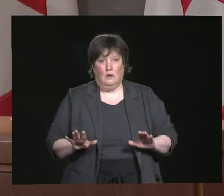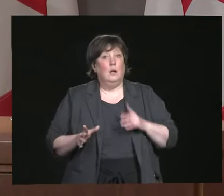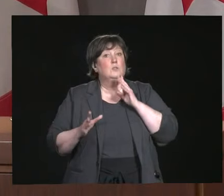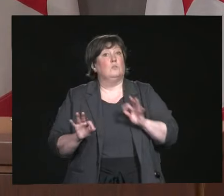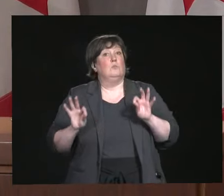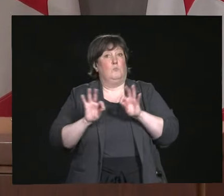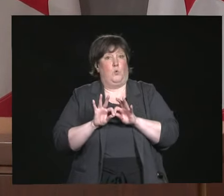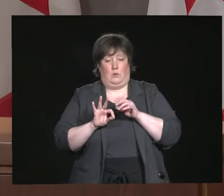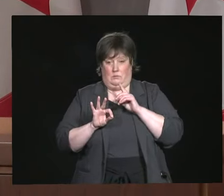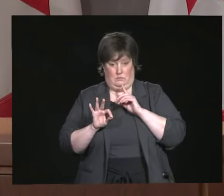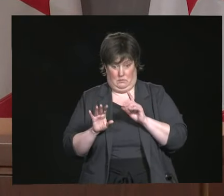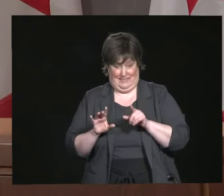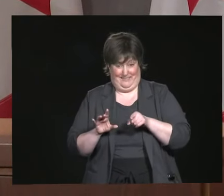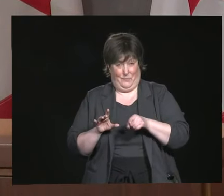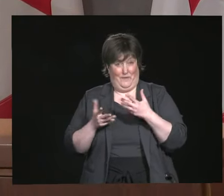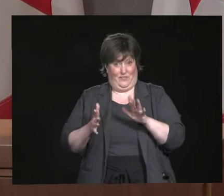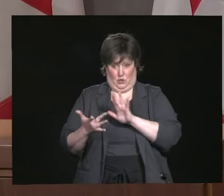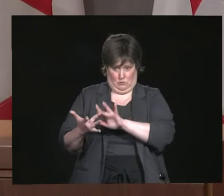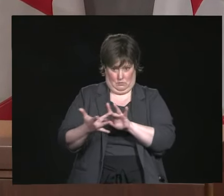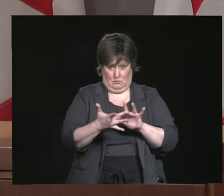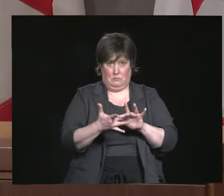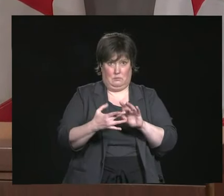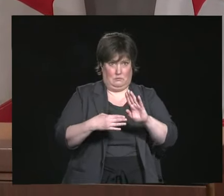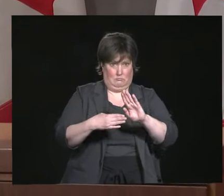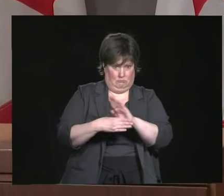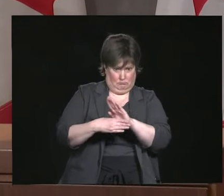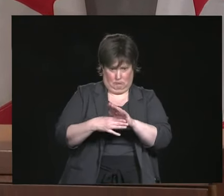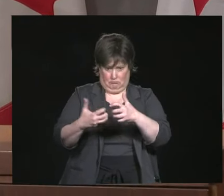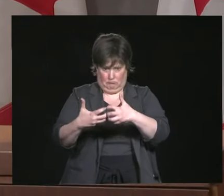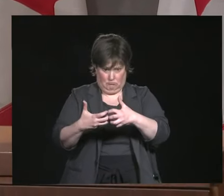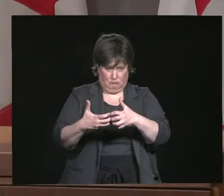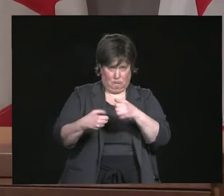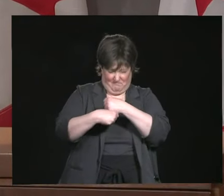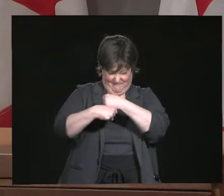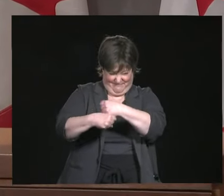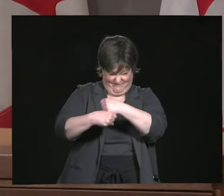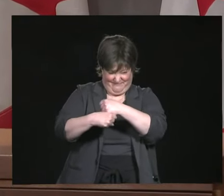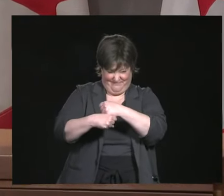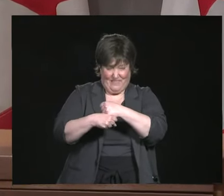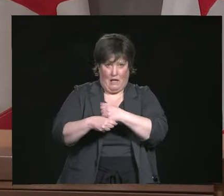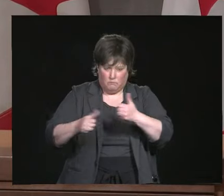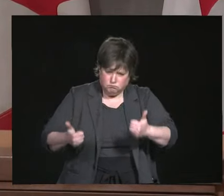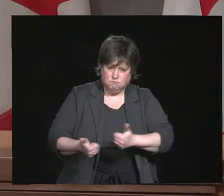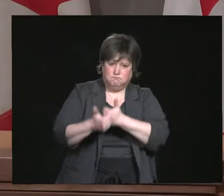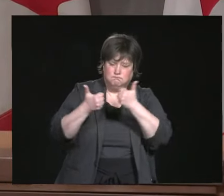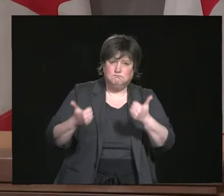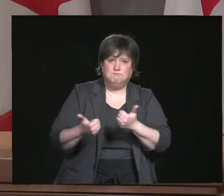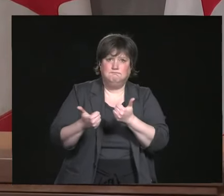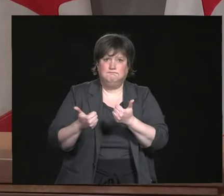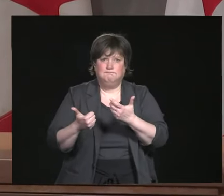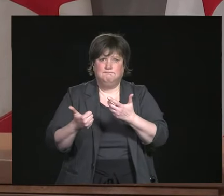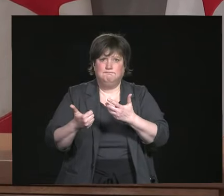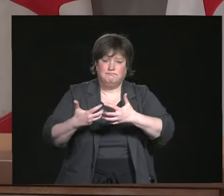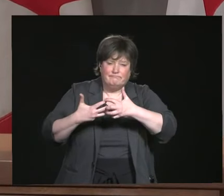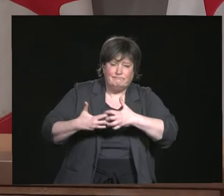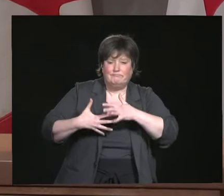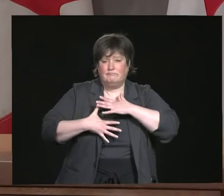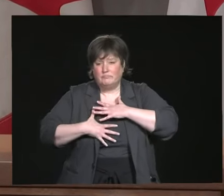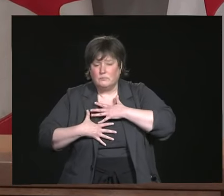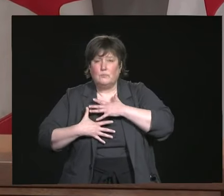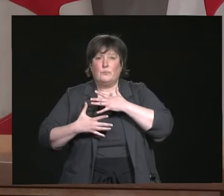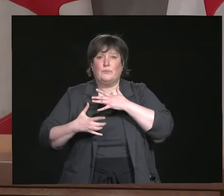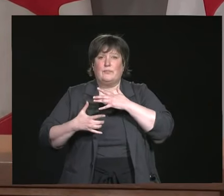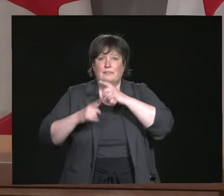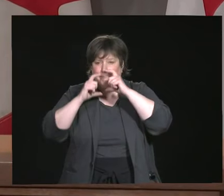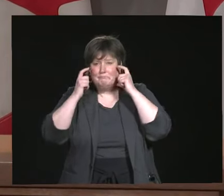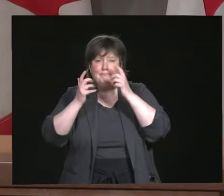ressources disponibles au cours des prochaines semaines et que nous soyons donc prêts au maximum possible à tous les scénarios qui puissent se produire.